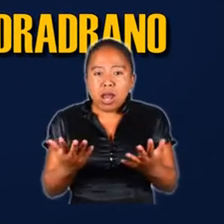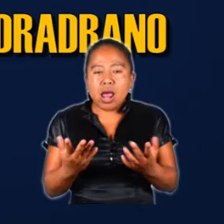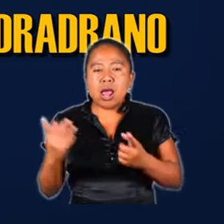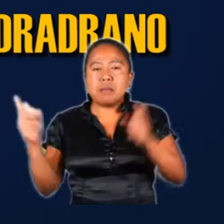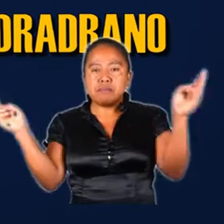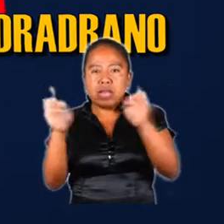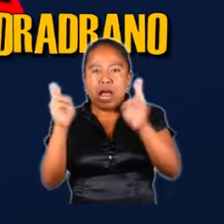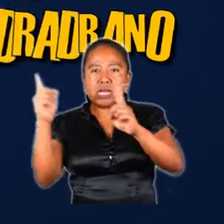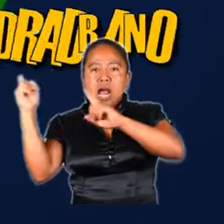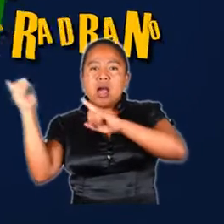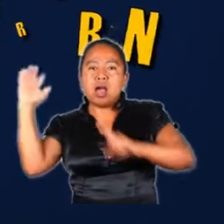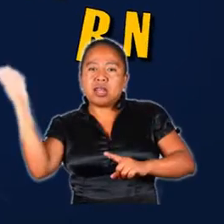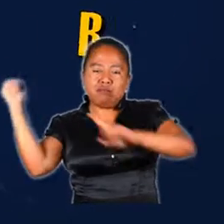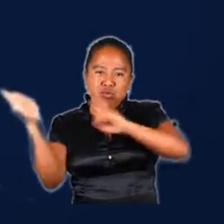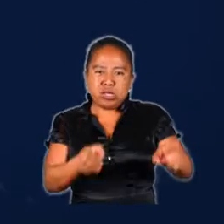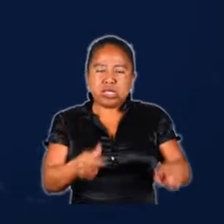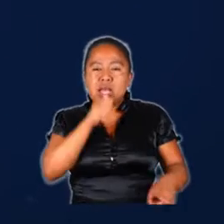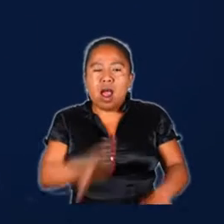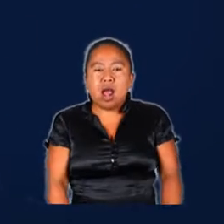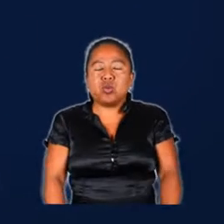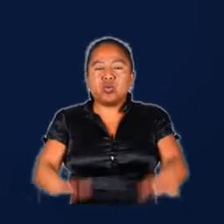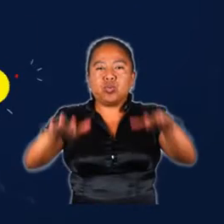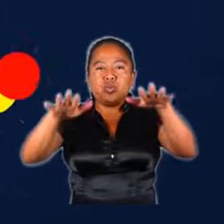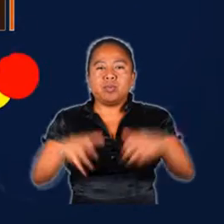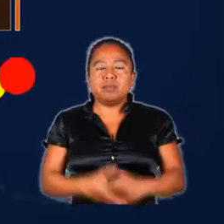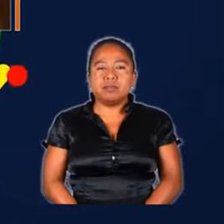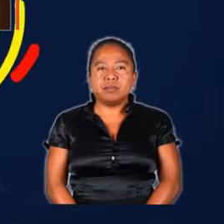Ireto avy ireo fiomanana entina hiatrehana ny rivo-doza sy ny tondra-drano.